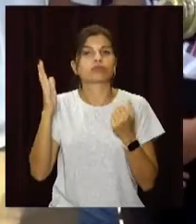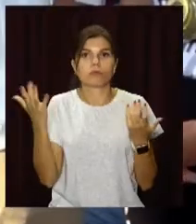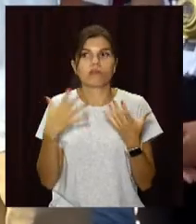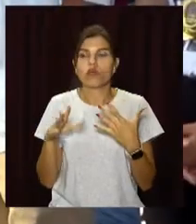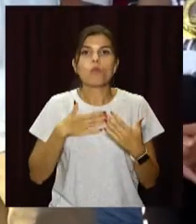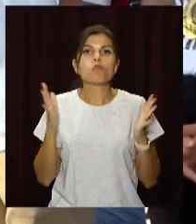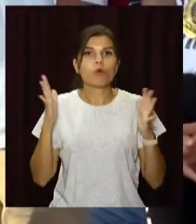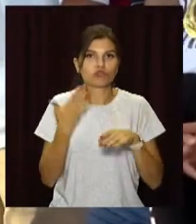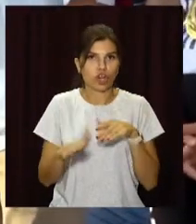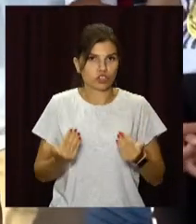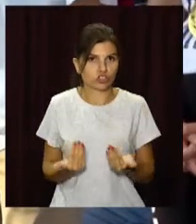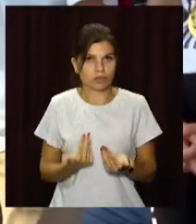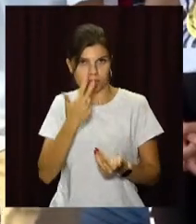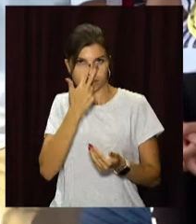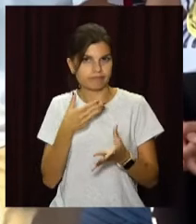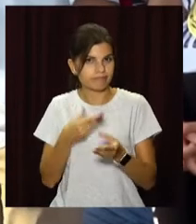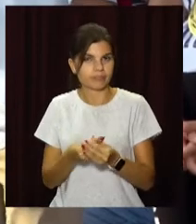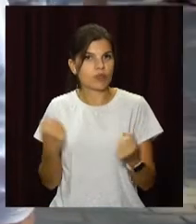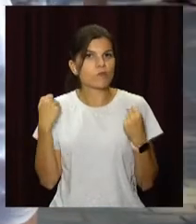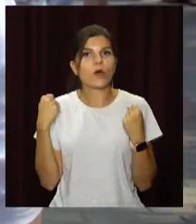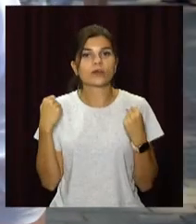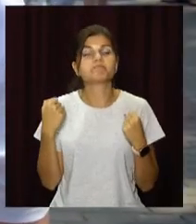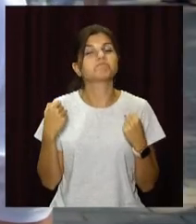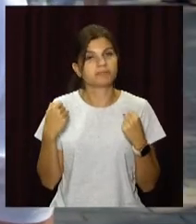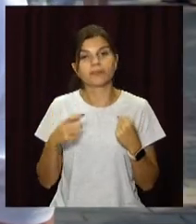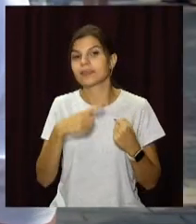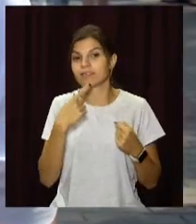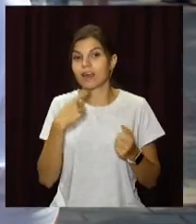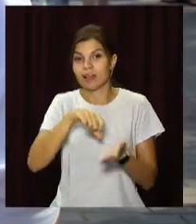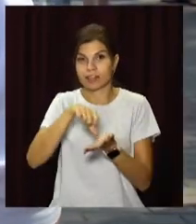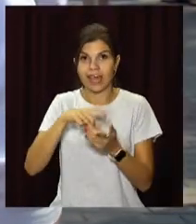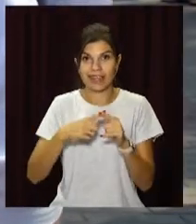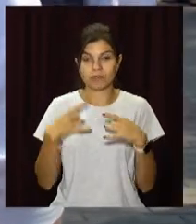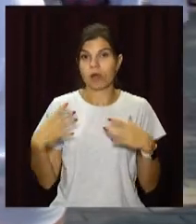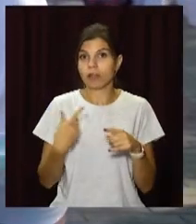частина життя. Такі заходи потрібні. Потрібно проводити для того, щоб наші жителі міста